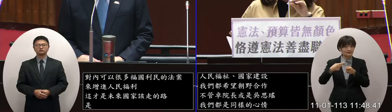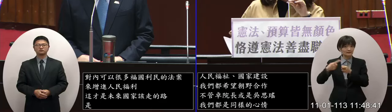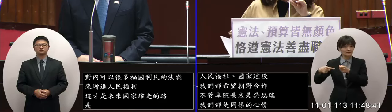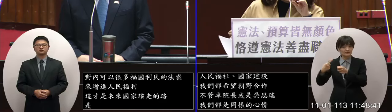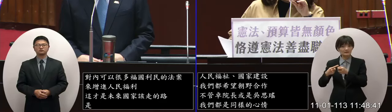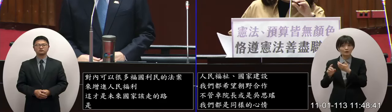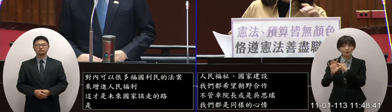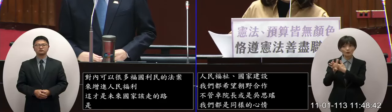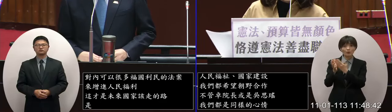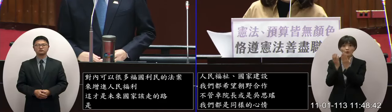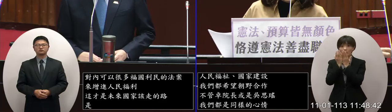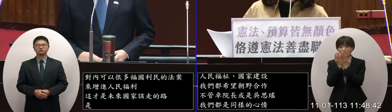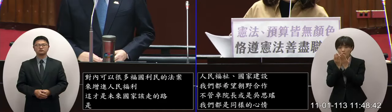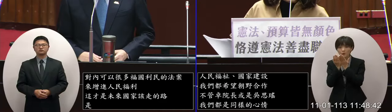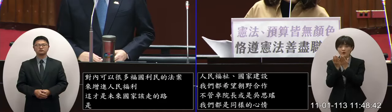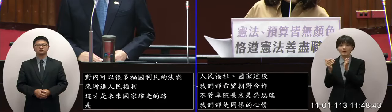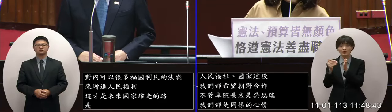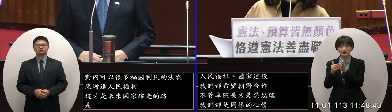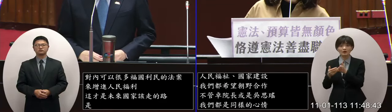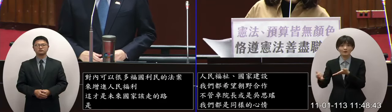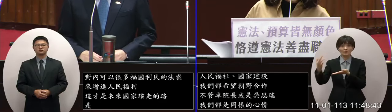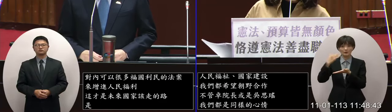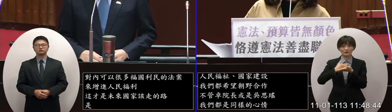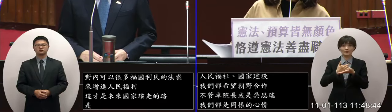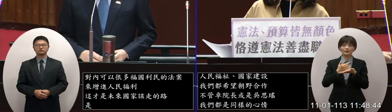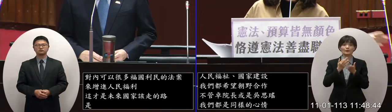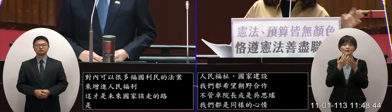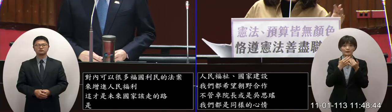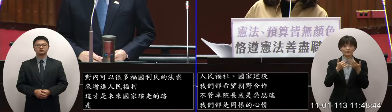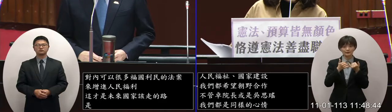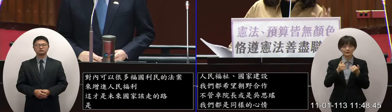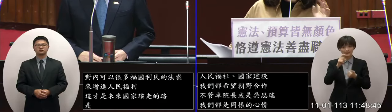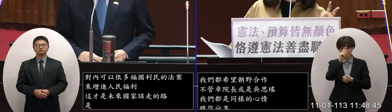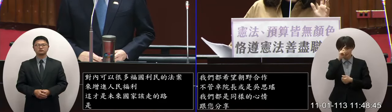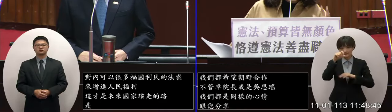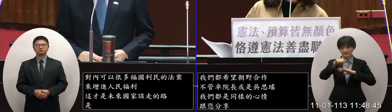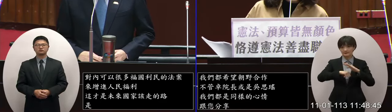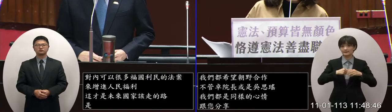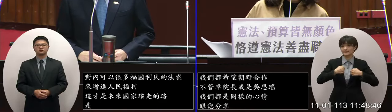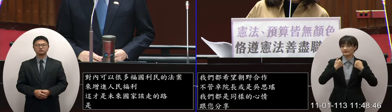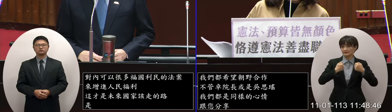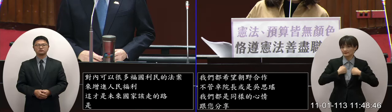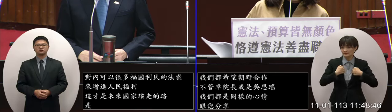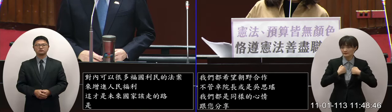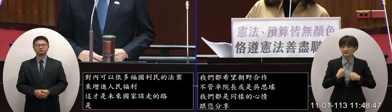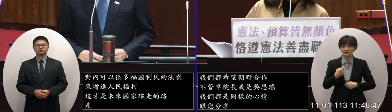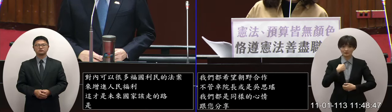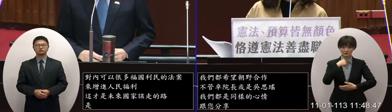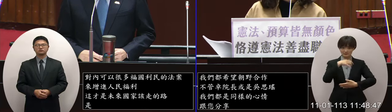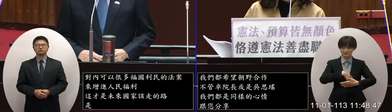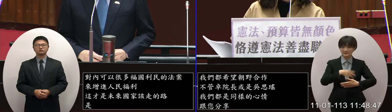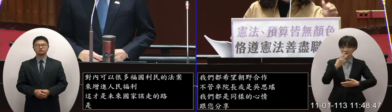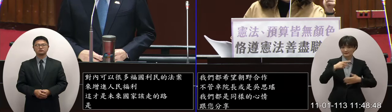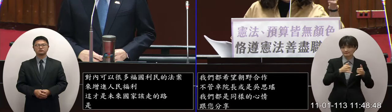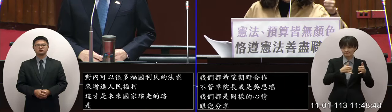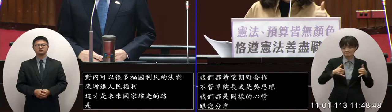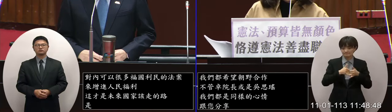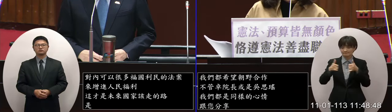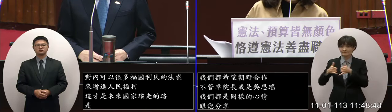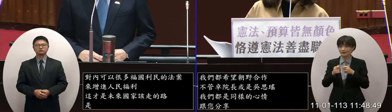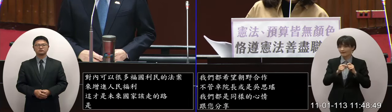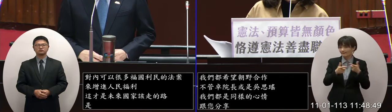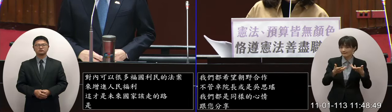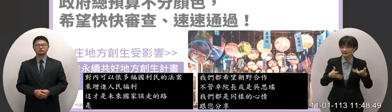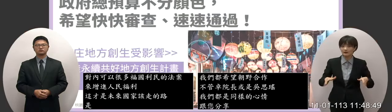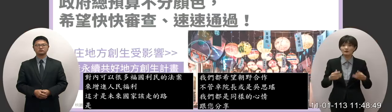读书回来的学生要在我办公室实习。那我办公室更是跨族群，譬如说我办公室有客